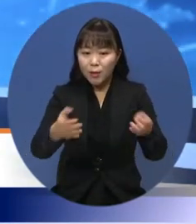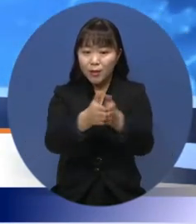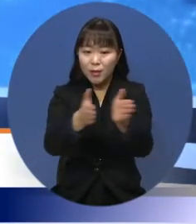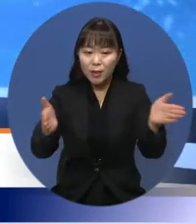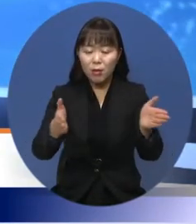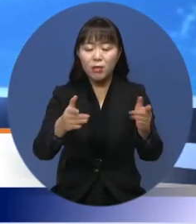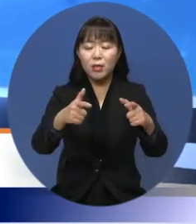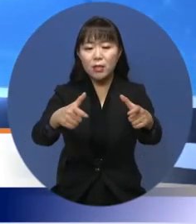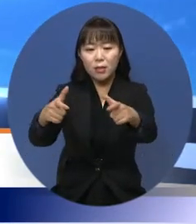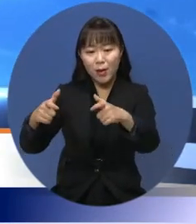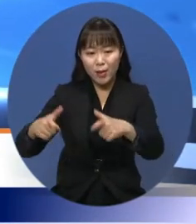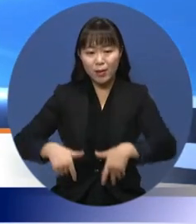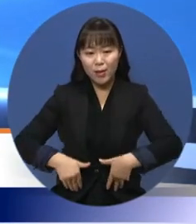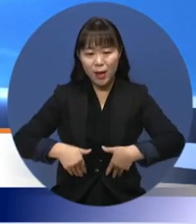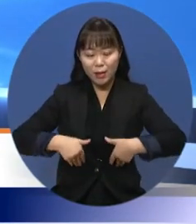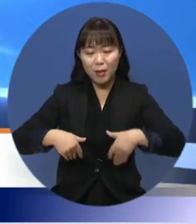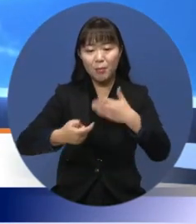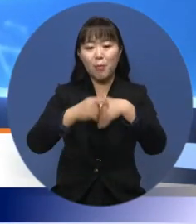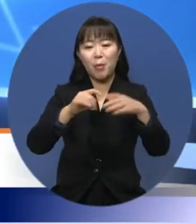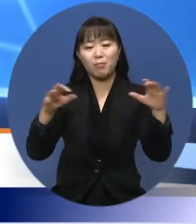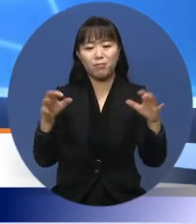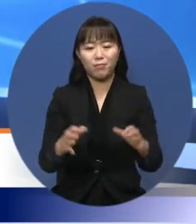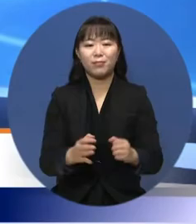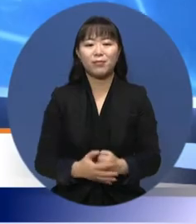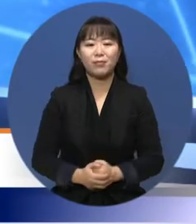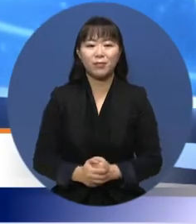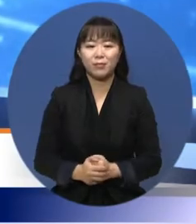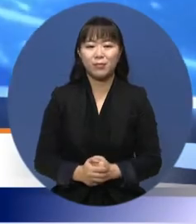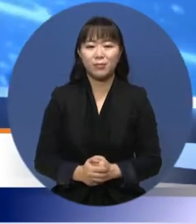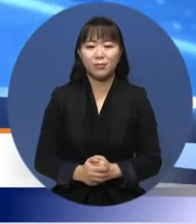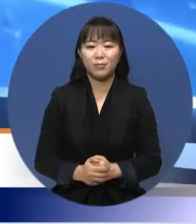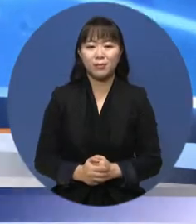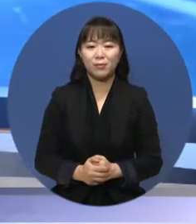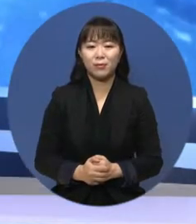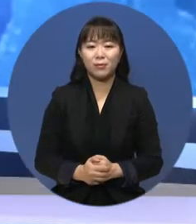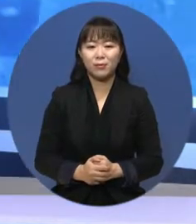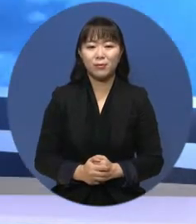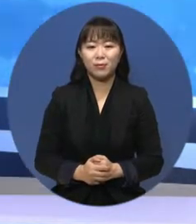손길들이 모였습니다 보도에 정성 기자입니다